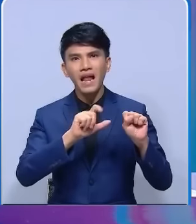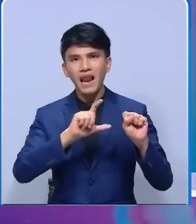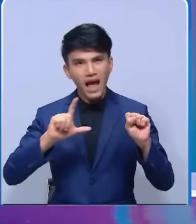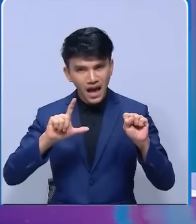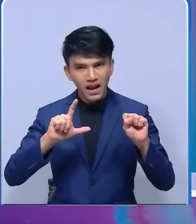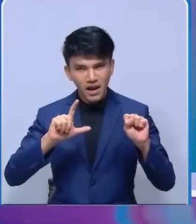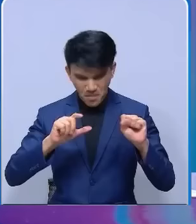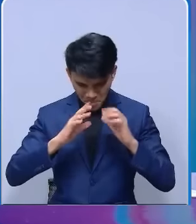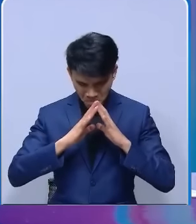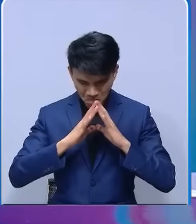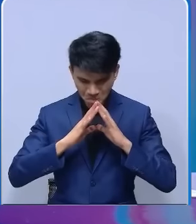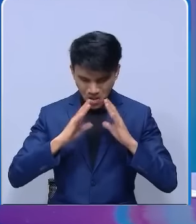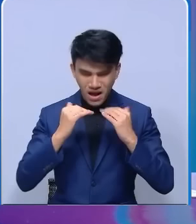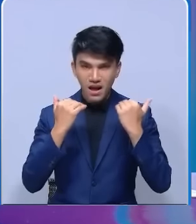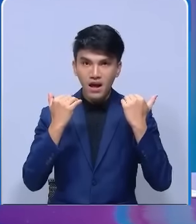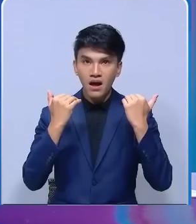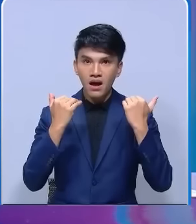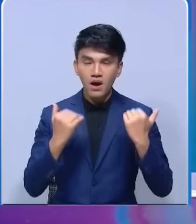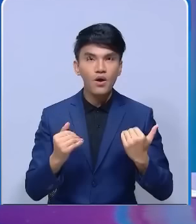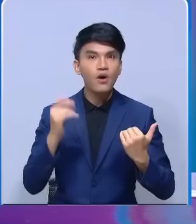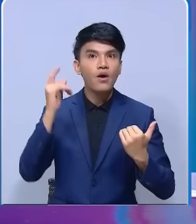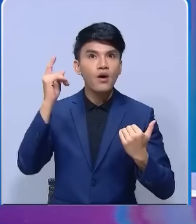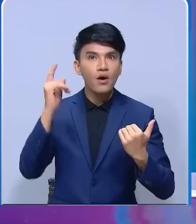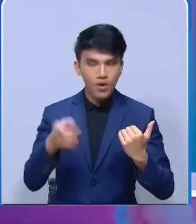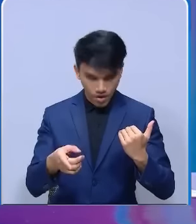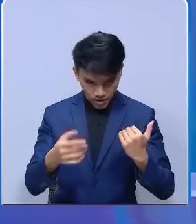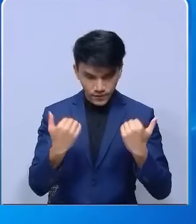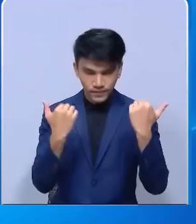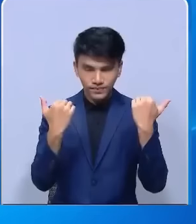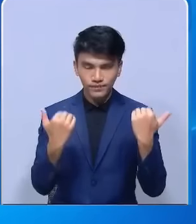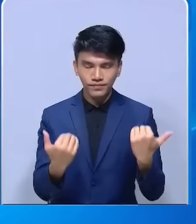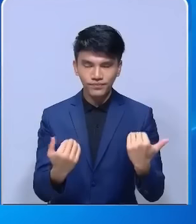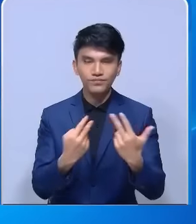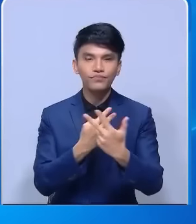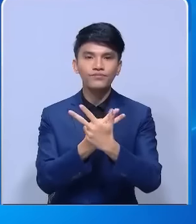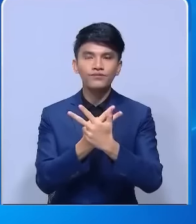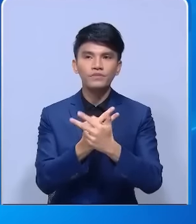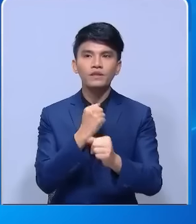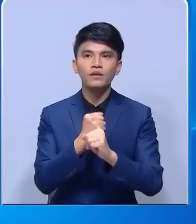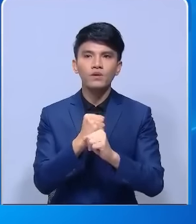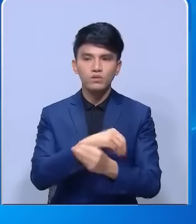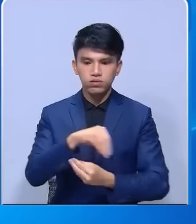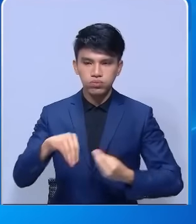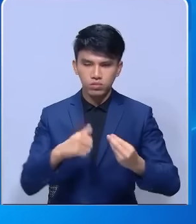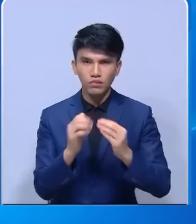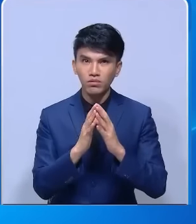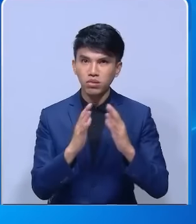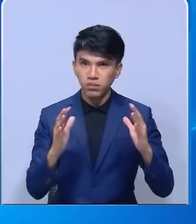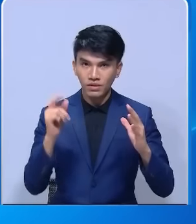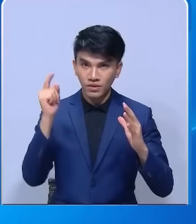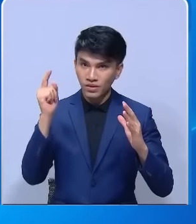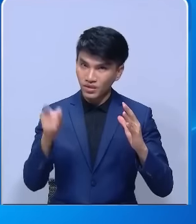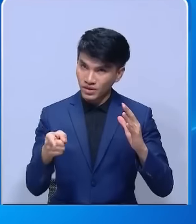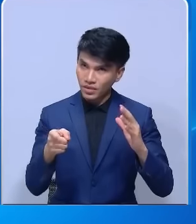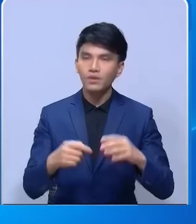โอ้โหมันเยอะขนาดนี้เลยหรือสิ่งที่ Theไอคอนกรุ๊ปเนี่ยสามารถสร้างเม็ดเงินเนี่ยมันมหาศาลขนาดนี้จริง